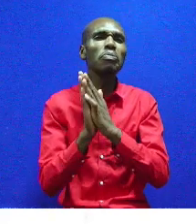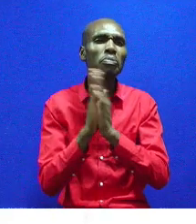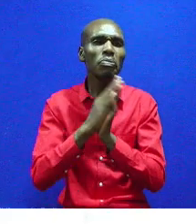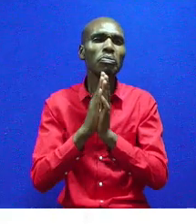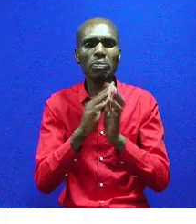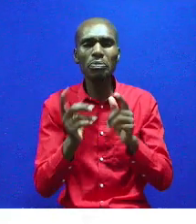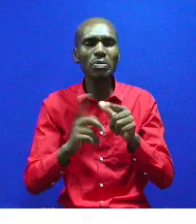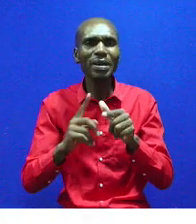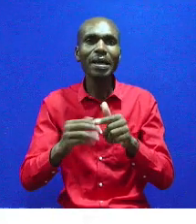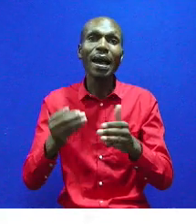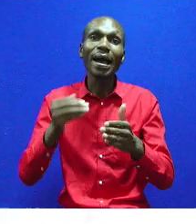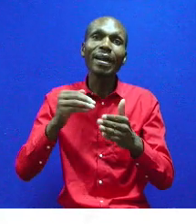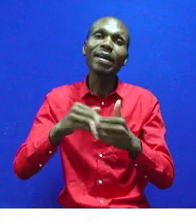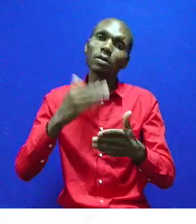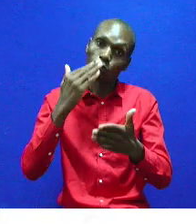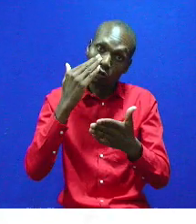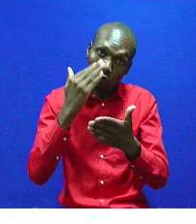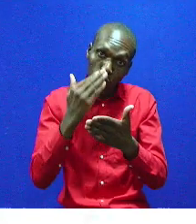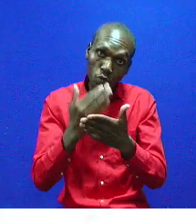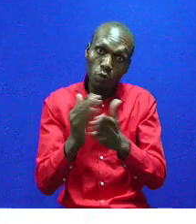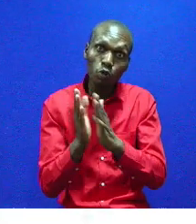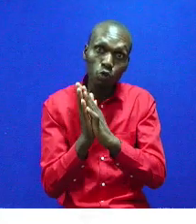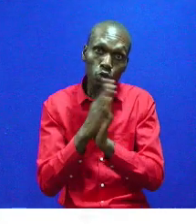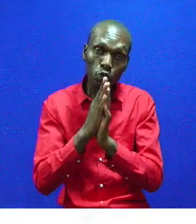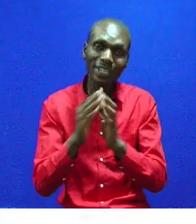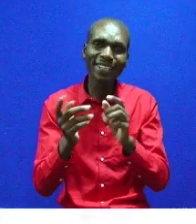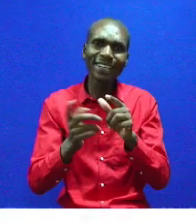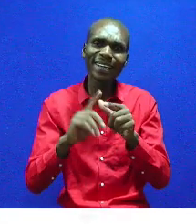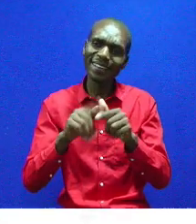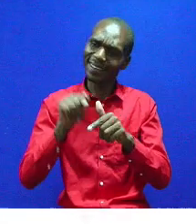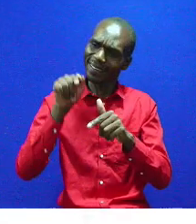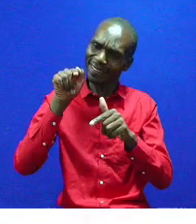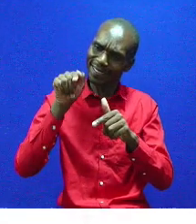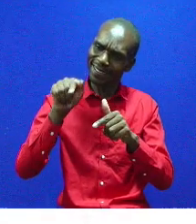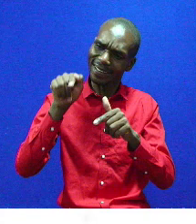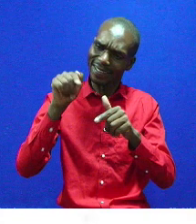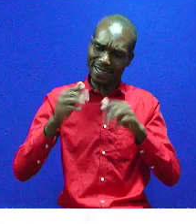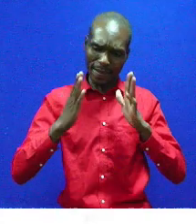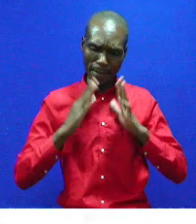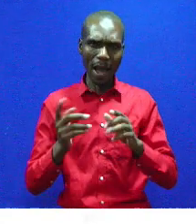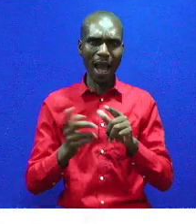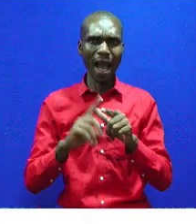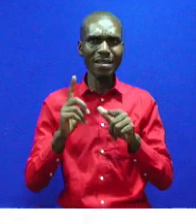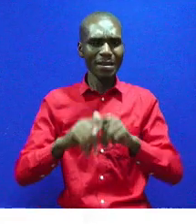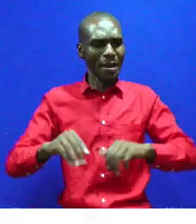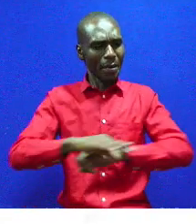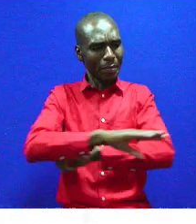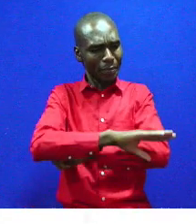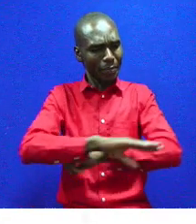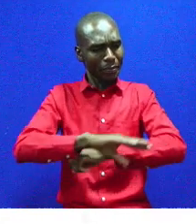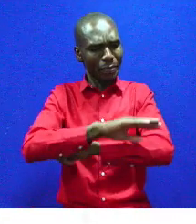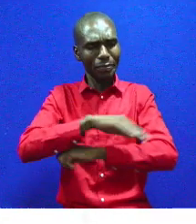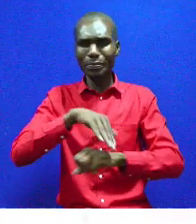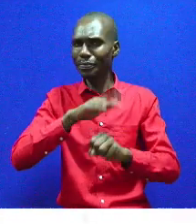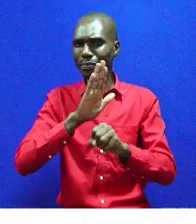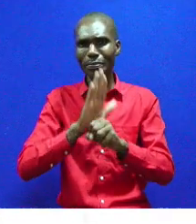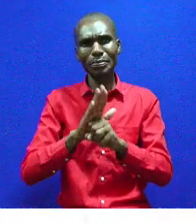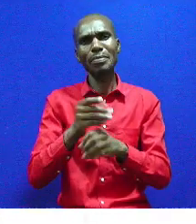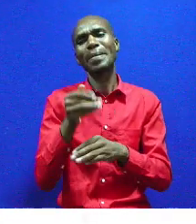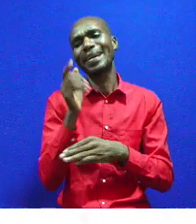watapeli, lakini ukweli wa maneno hawa watu wamepora watu